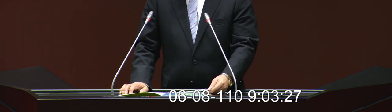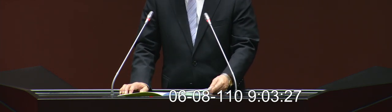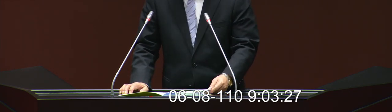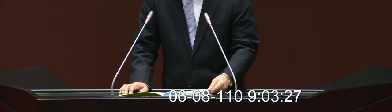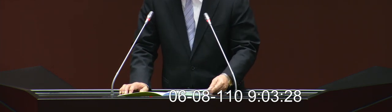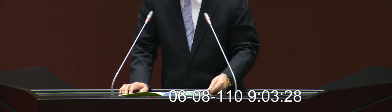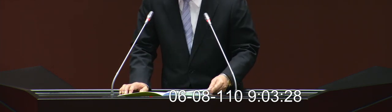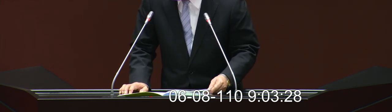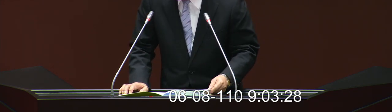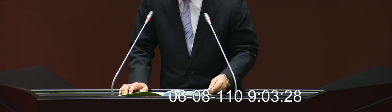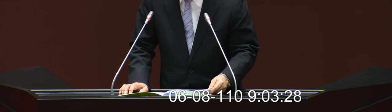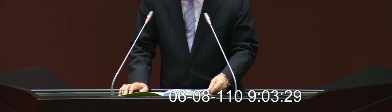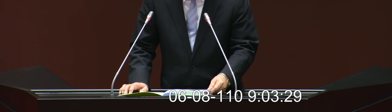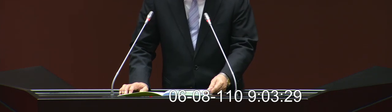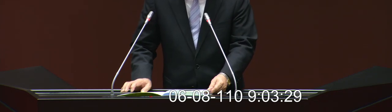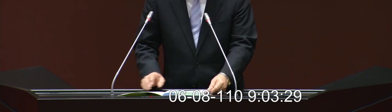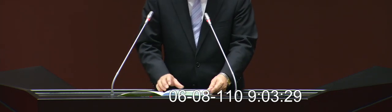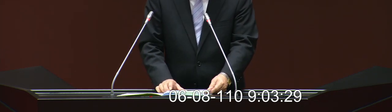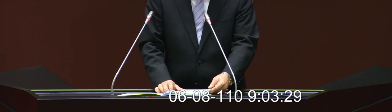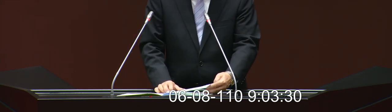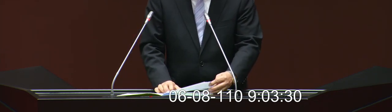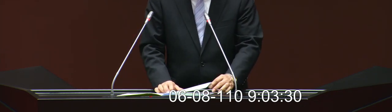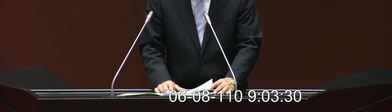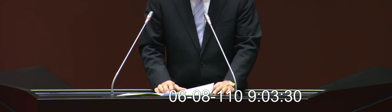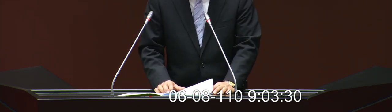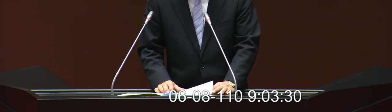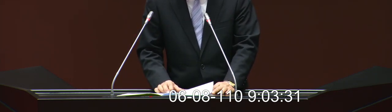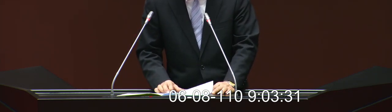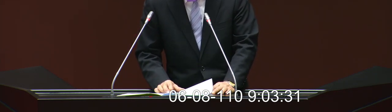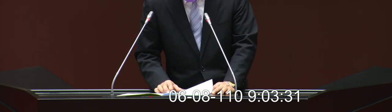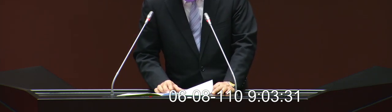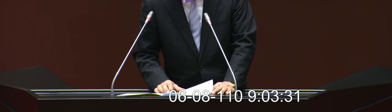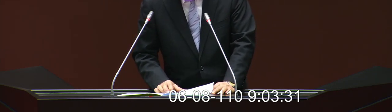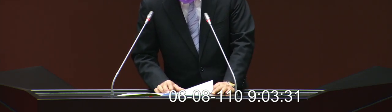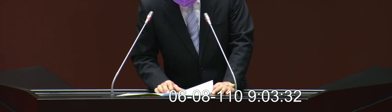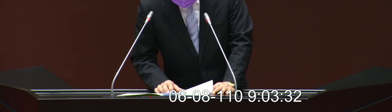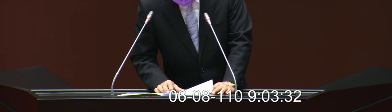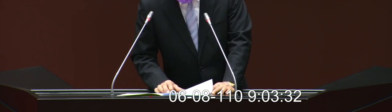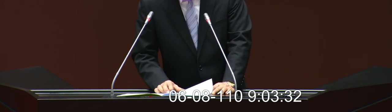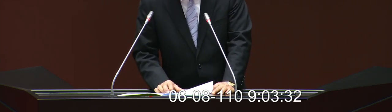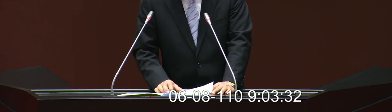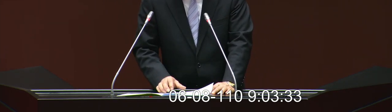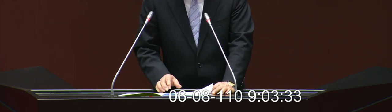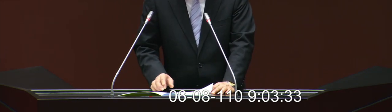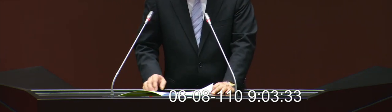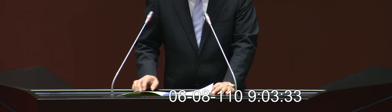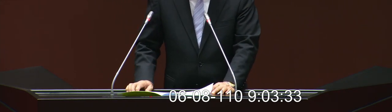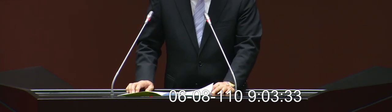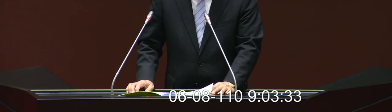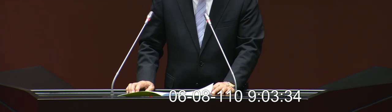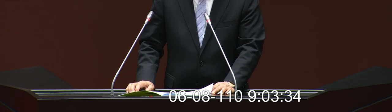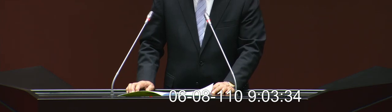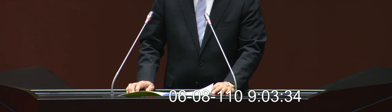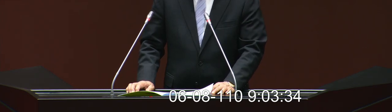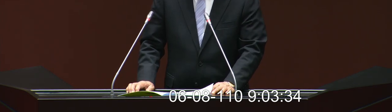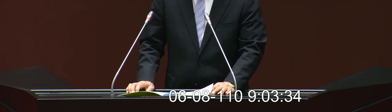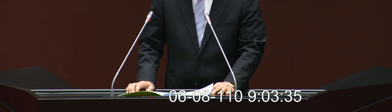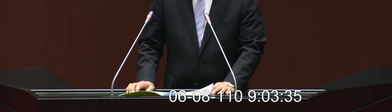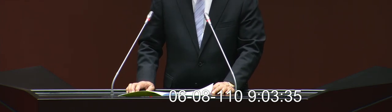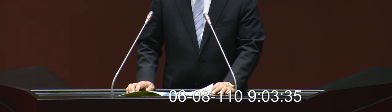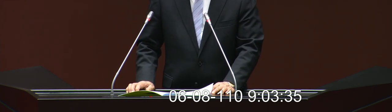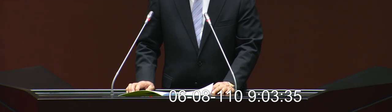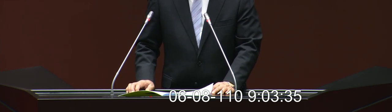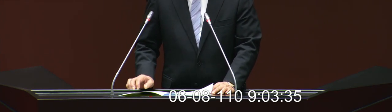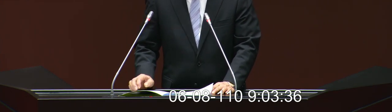了方便去年已经有个人纾困合乎资格的民众